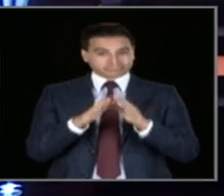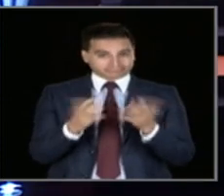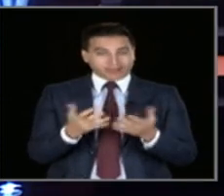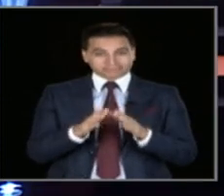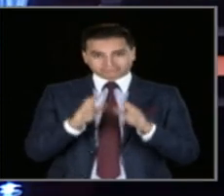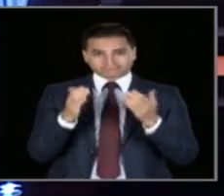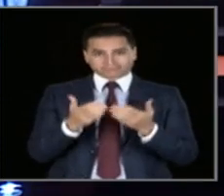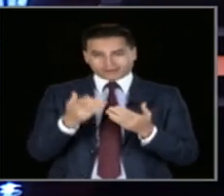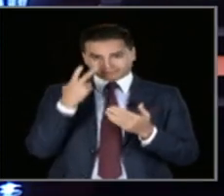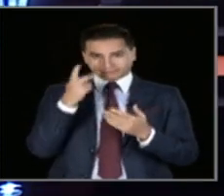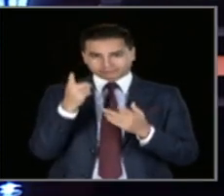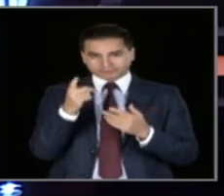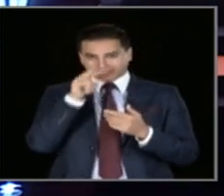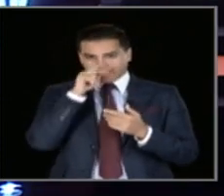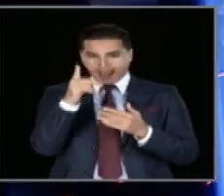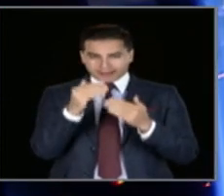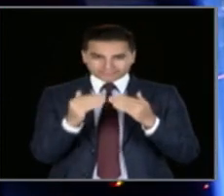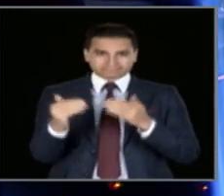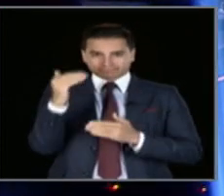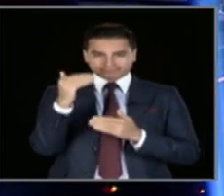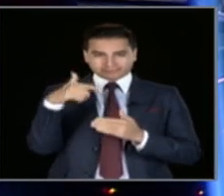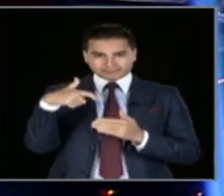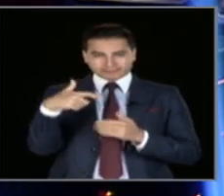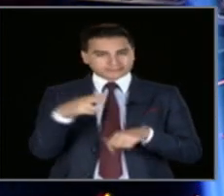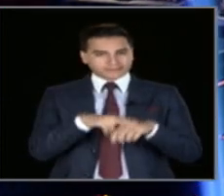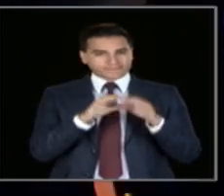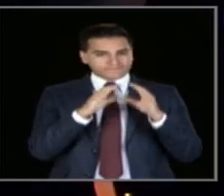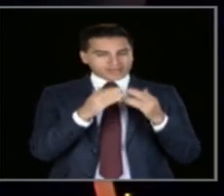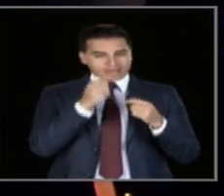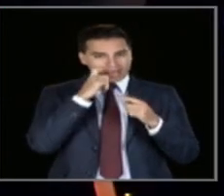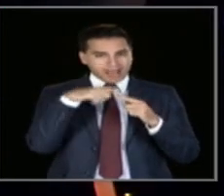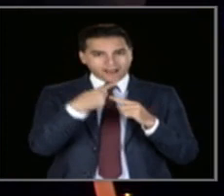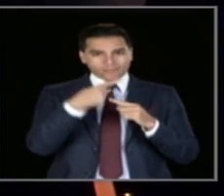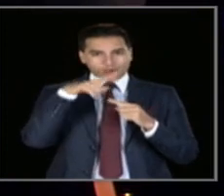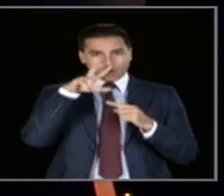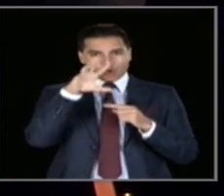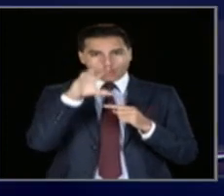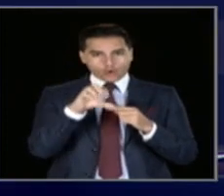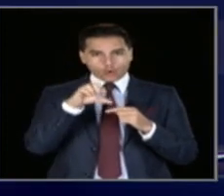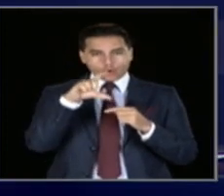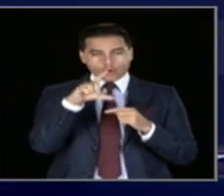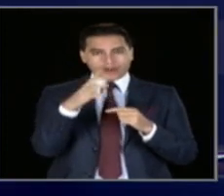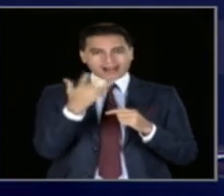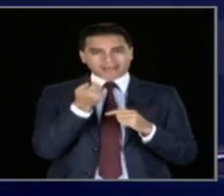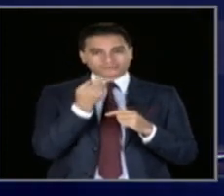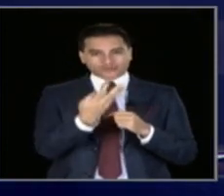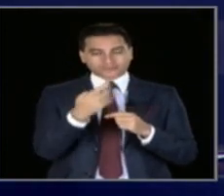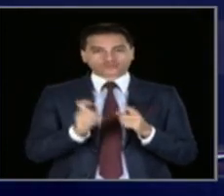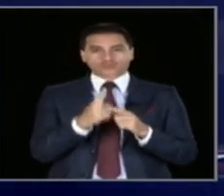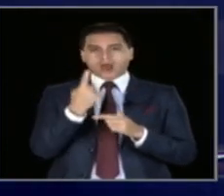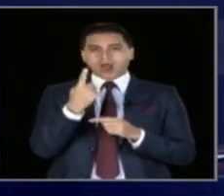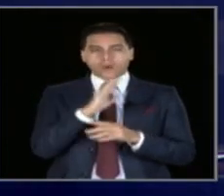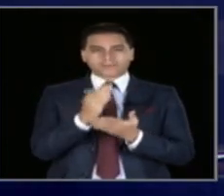بالنتيجة. التعالب 60، أبو الهول 45. سؤال واحد بس في الفقرة الأولى